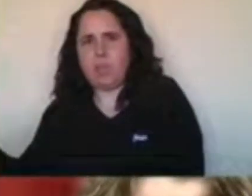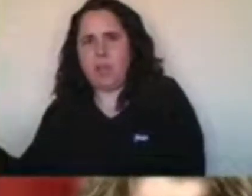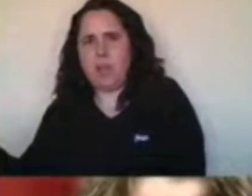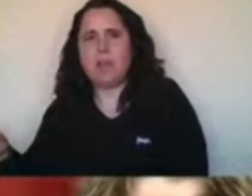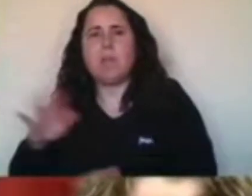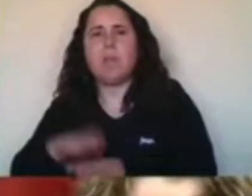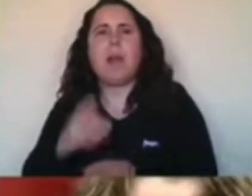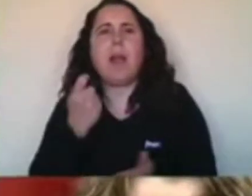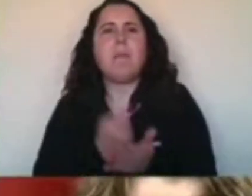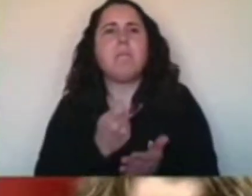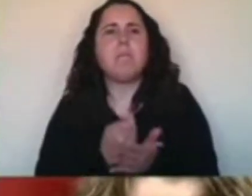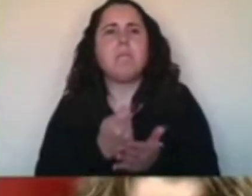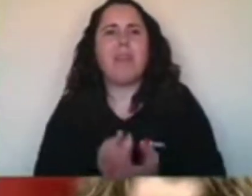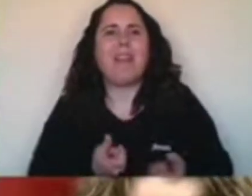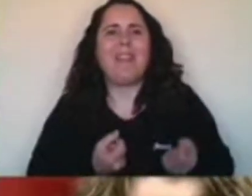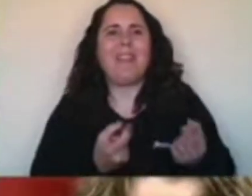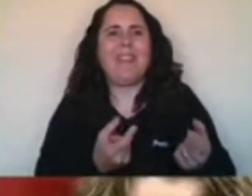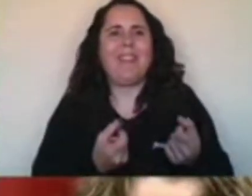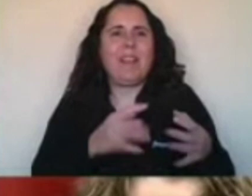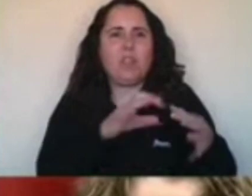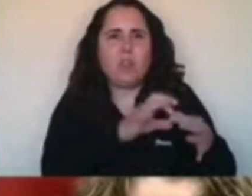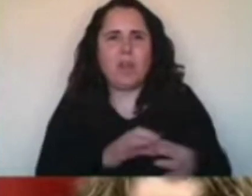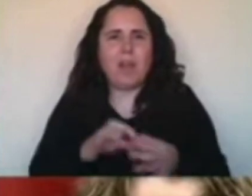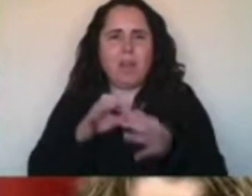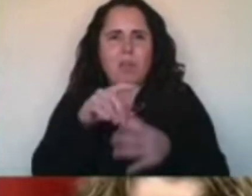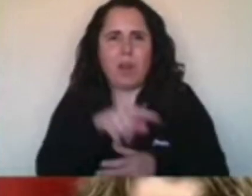que generen allí. I això és el que té